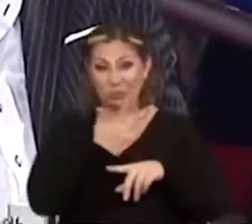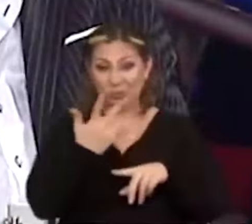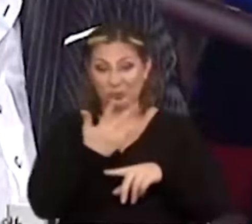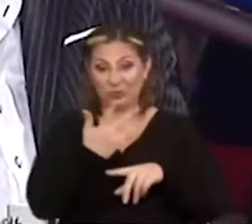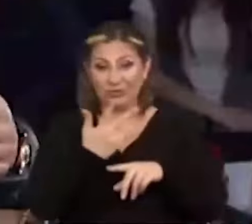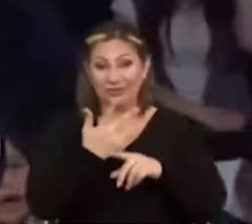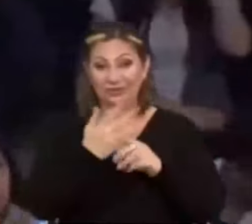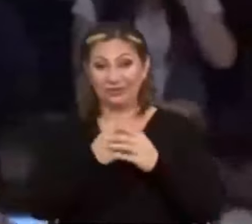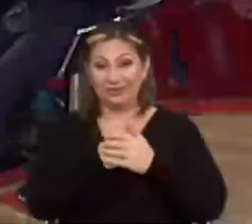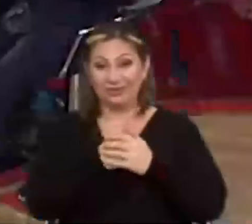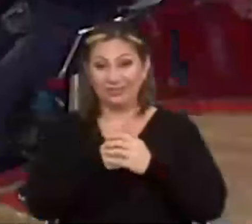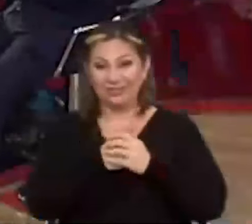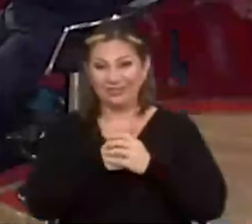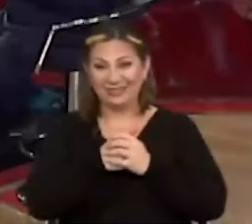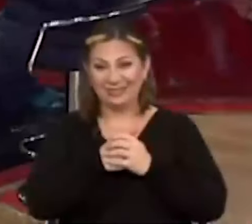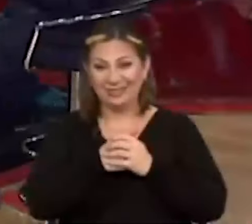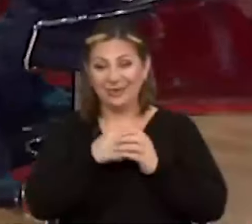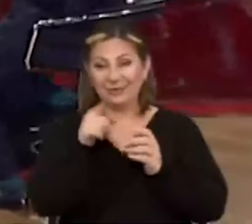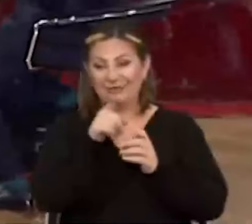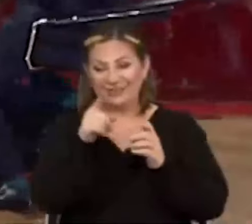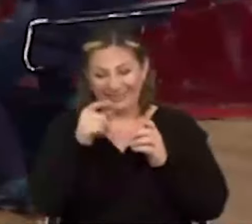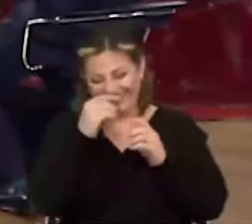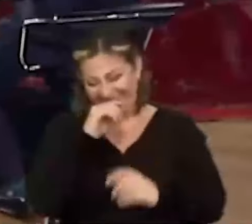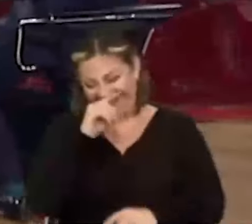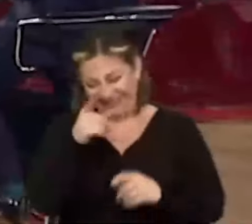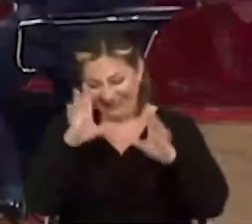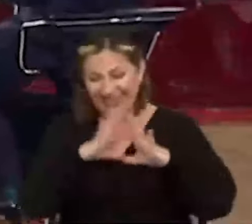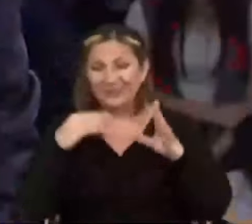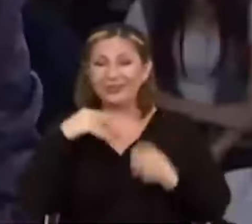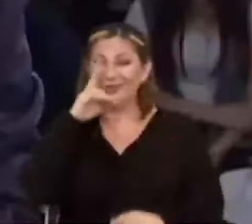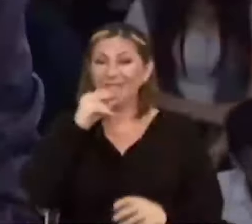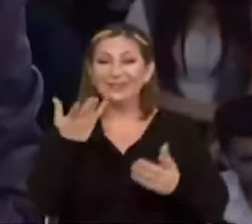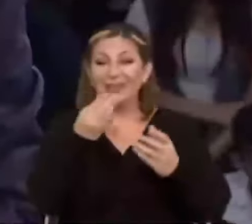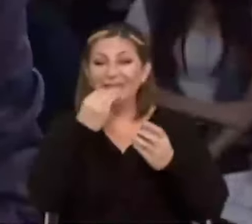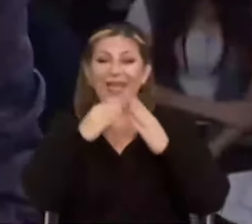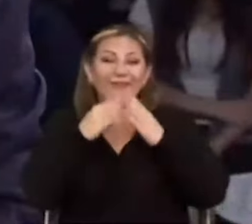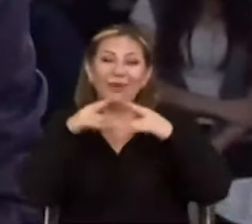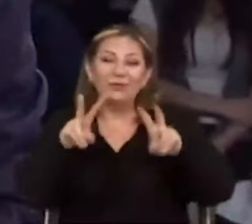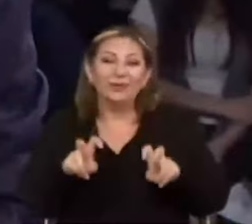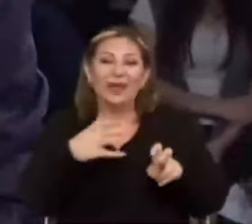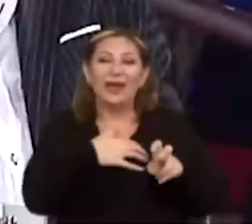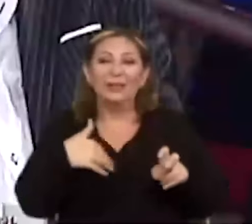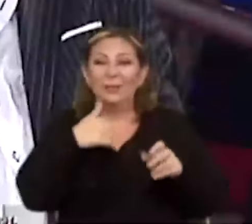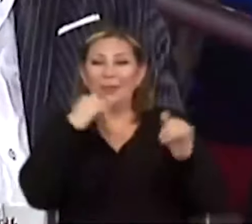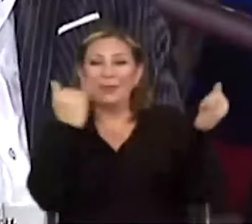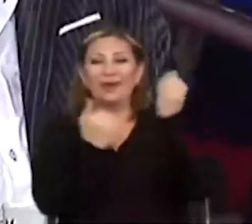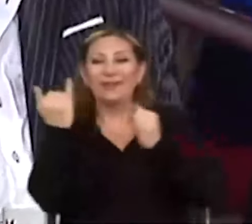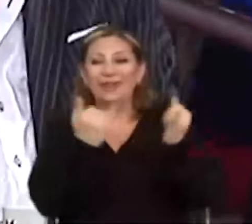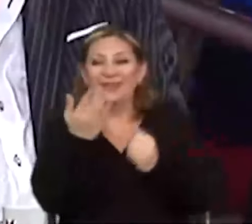kişiyiz. Vallahi yani ona, hakikaten ona... bu sizin varlığınız o kadar hoşuma gidiyor ki sanki evde sofrada oturuyoruz, anamla babam kavga ediyor.